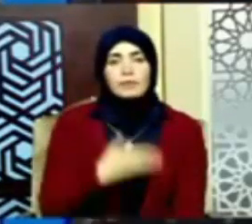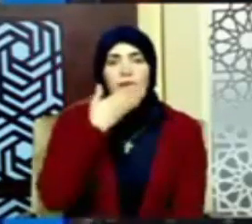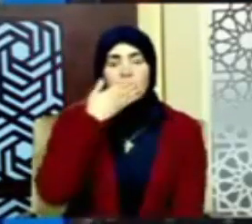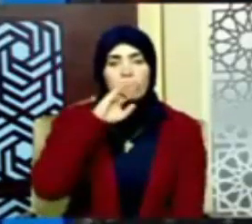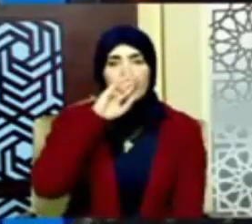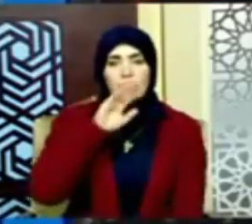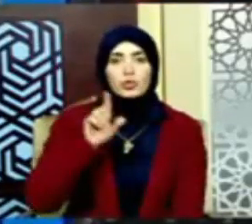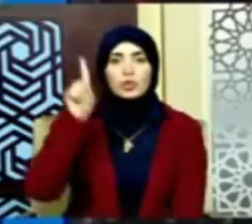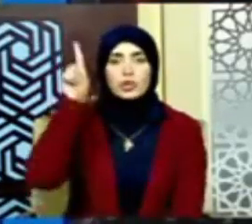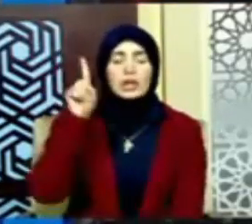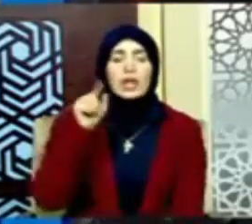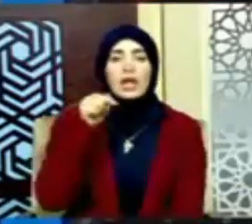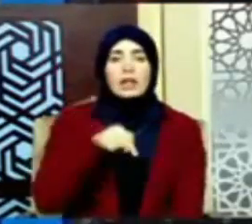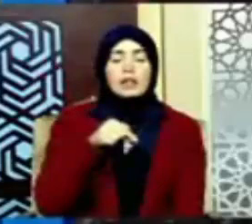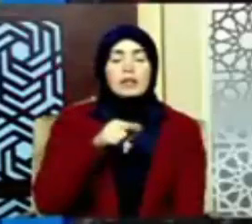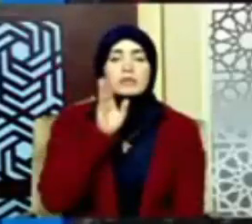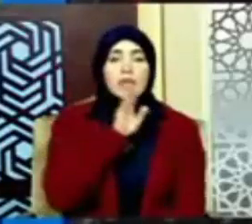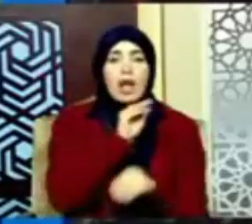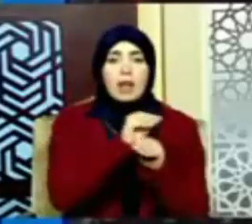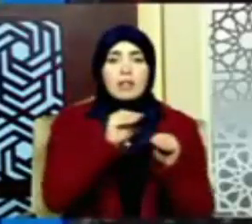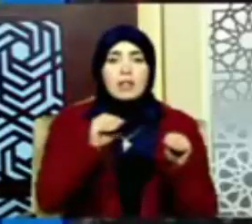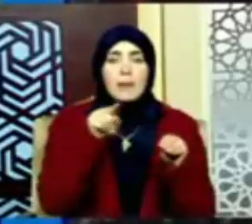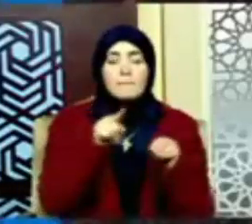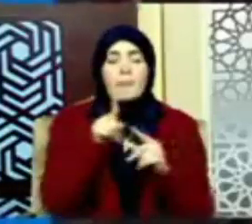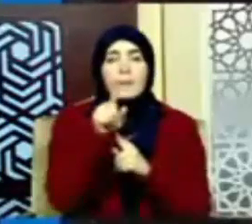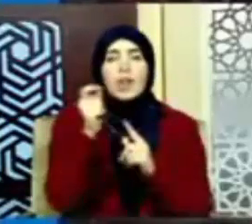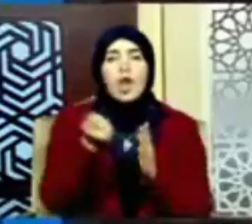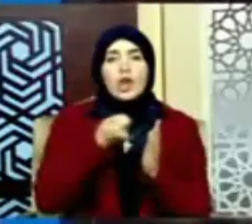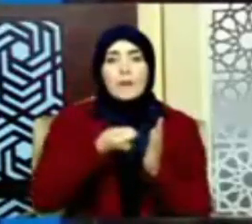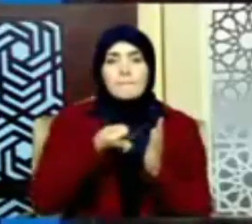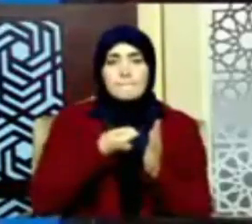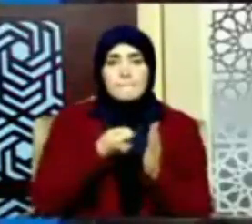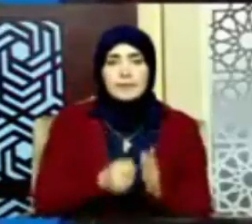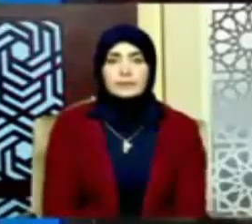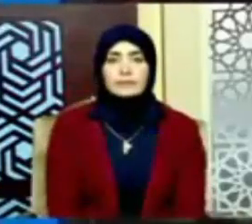الحمد لله الذي علم بالقلم،